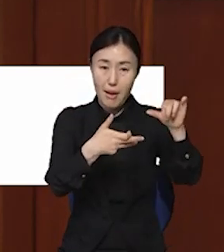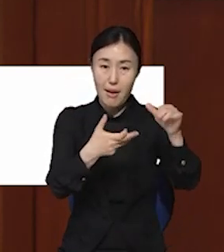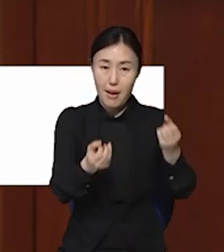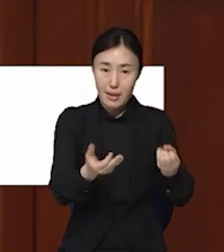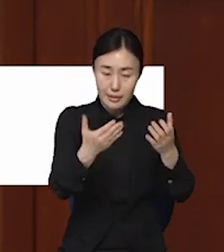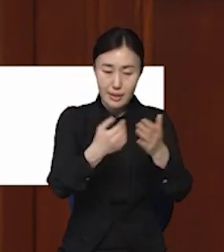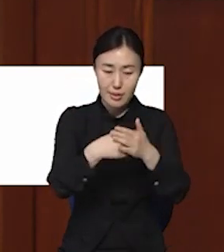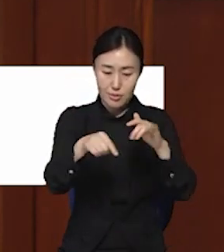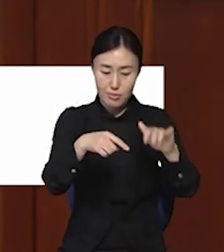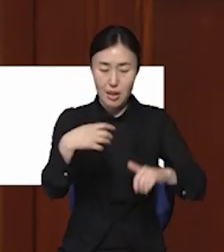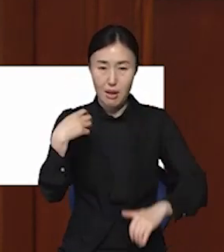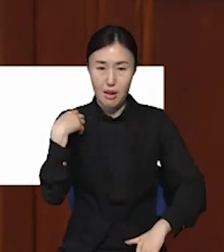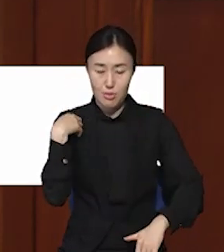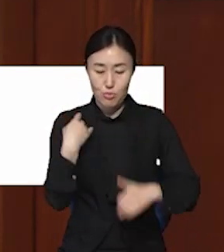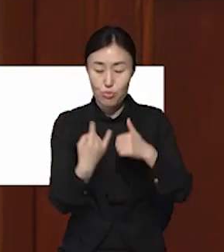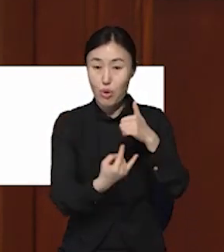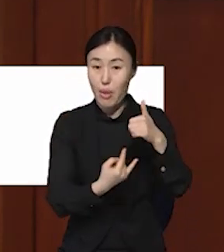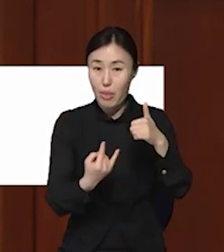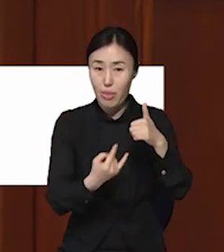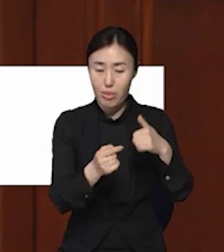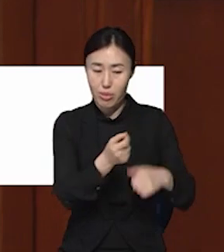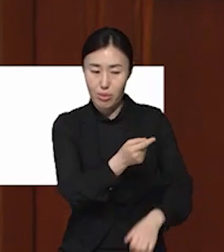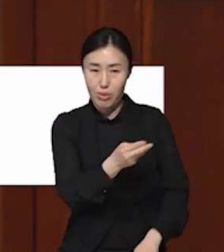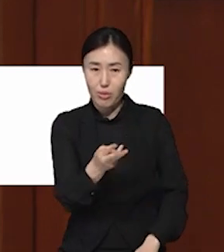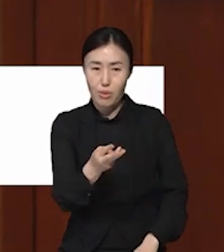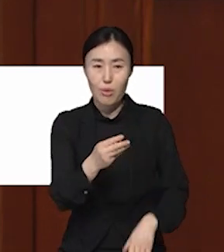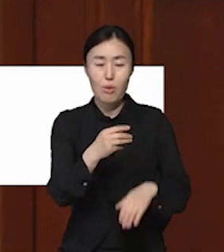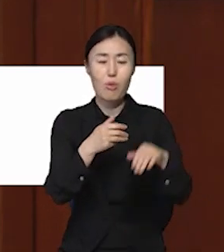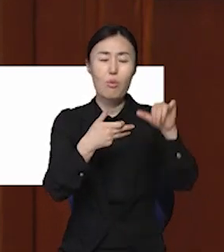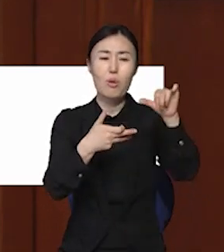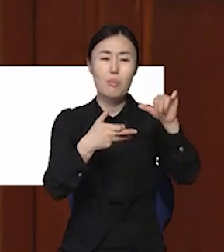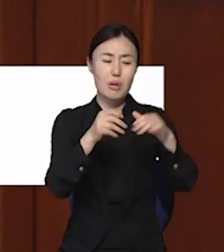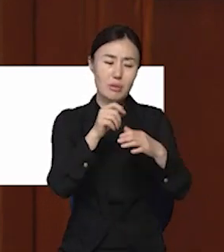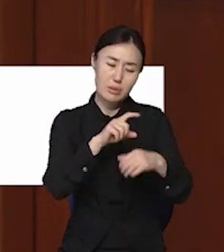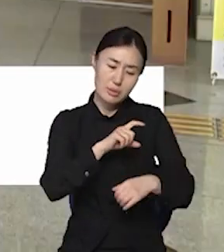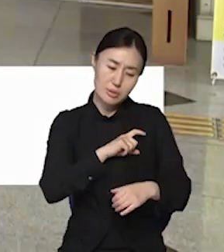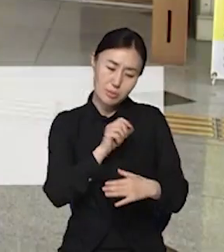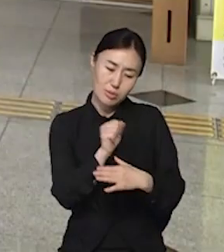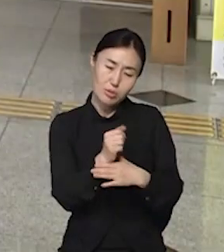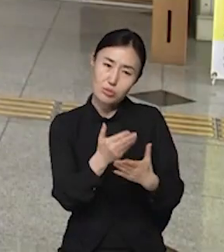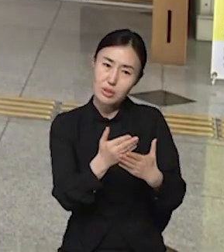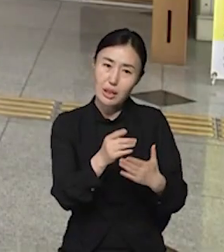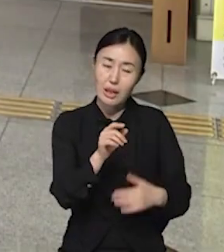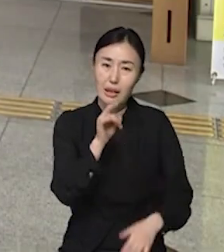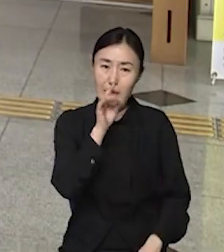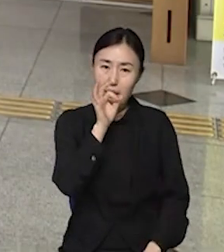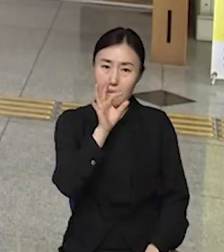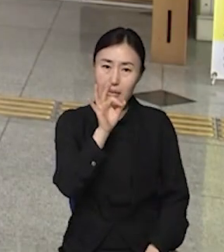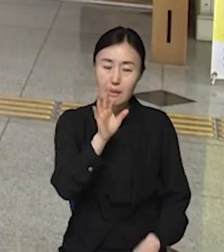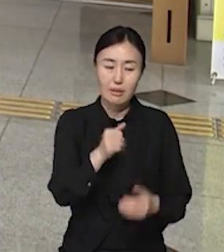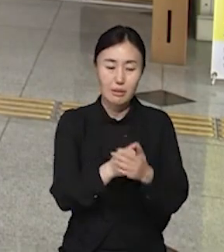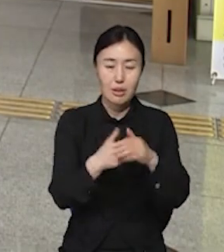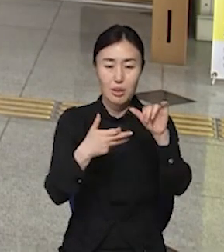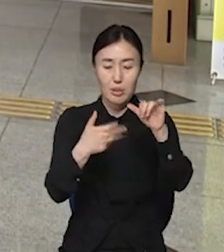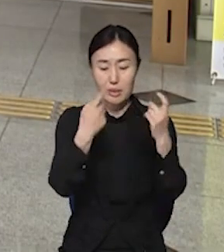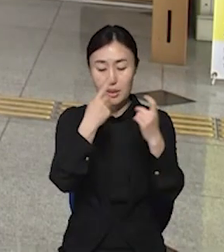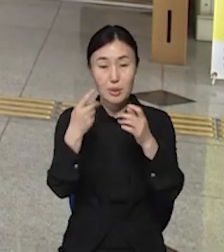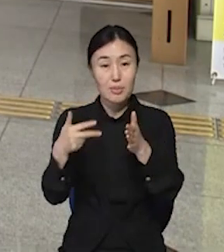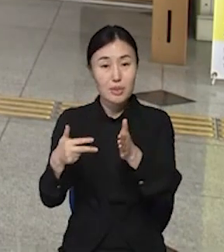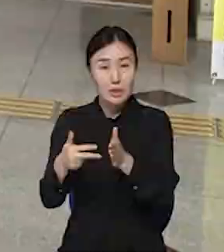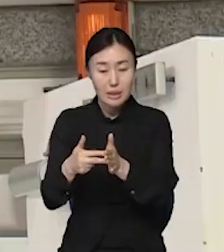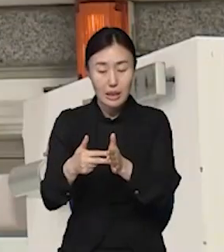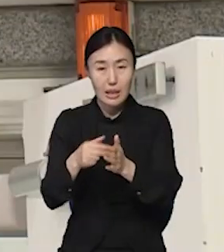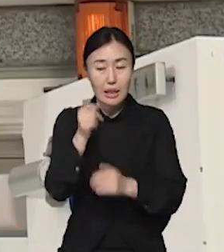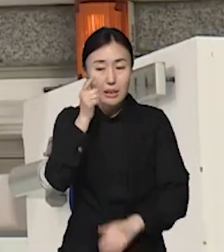주관해온 행사위원회에게는 5.18의 이름이 허락되지 않는 것입니까? 5.18 기념재단이 지난해 말